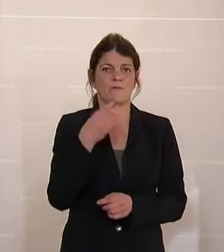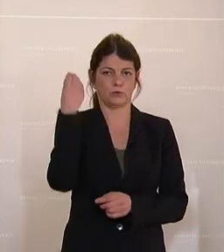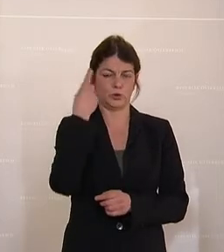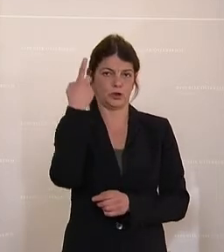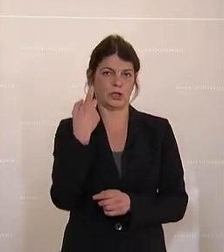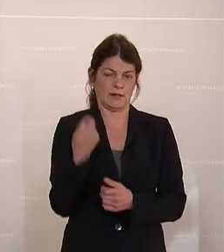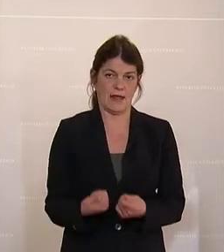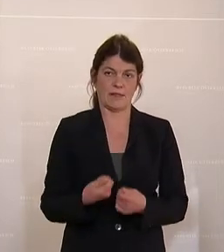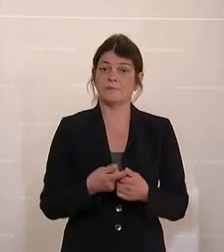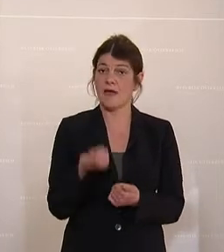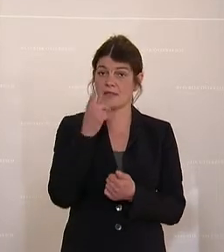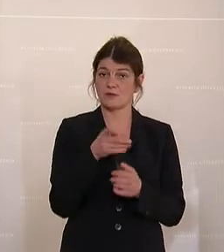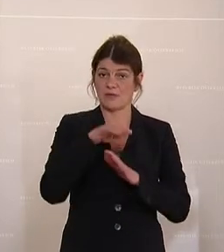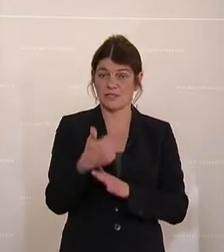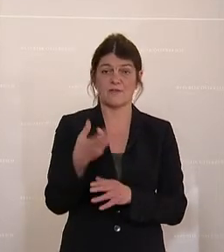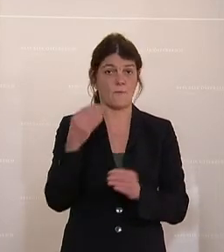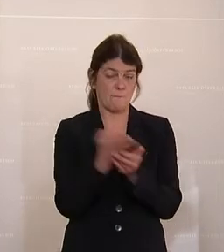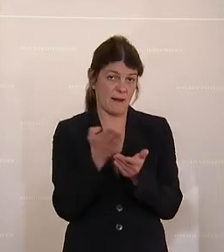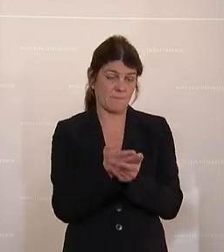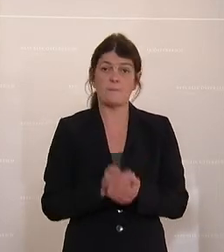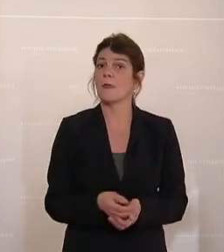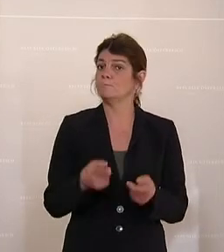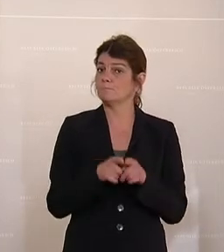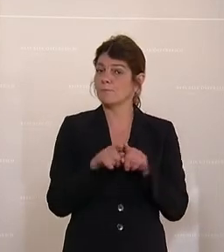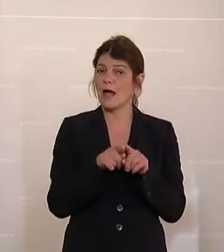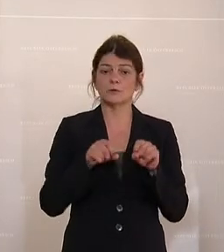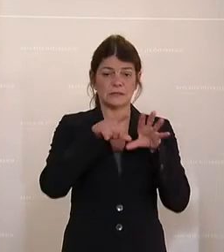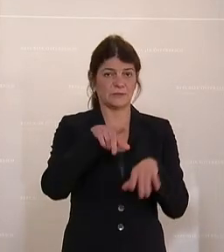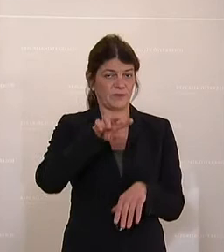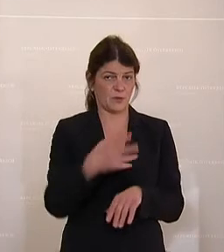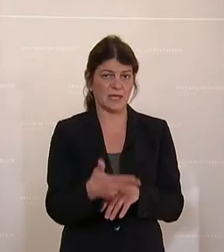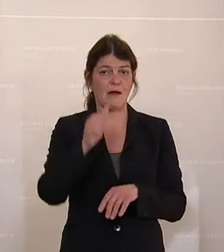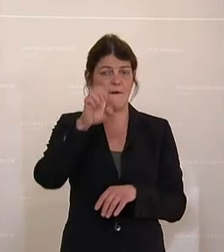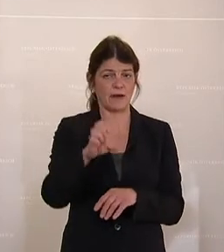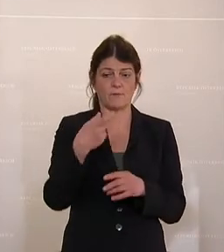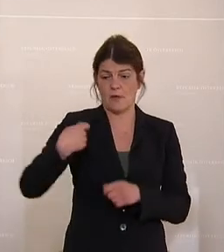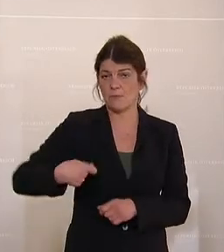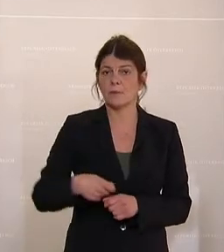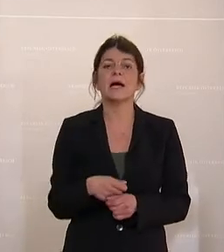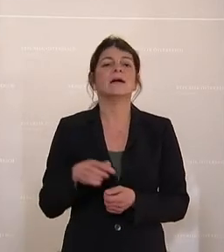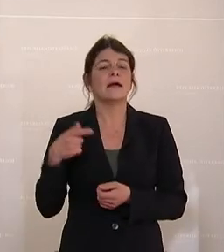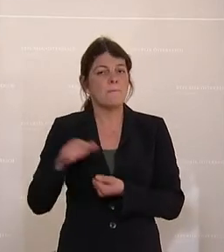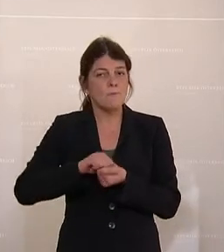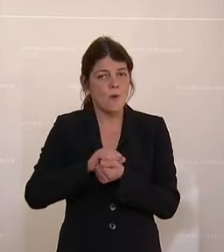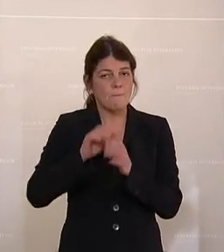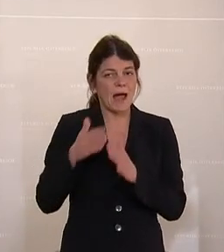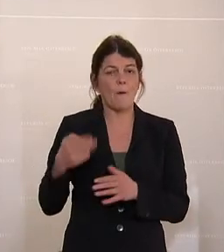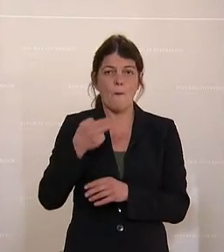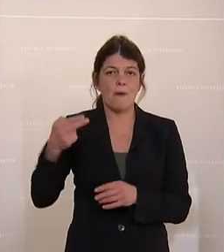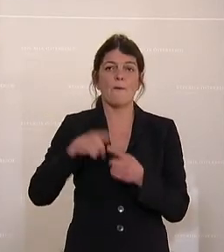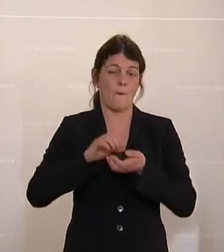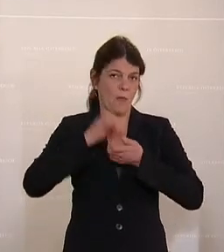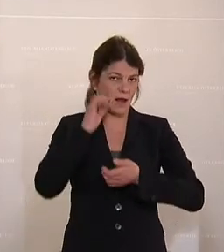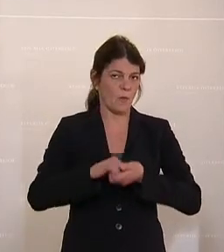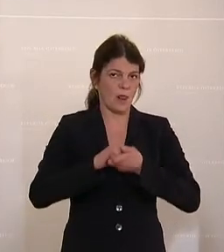Schulstartgeldes 1064 der Beilagen sowie 1734e der Abgeordneten Edith Mühlberg-Huber, Kolleginnen und